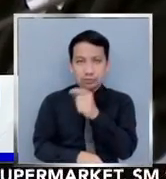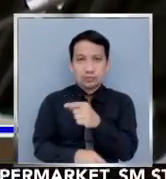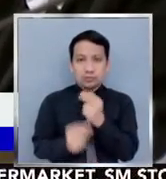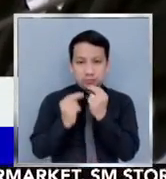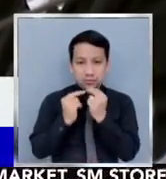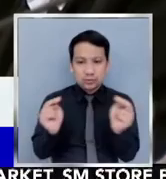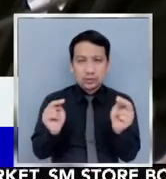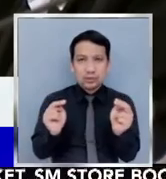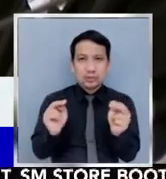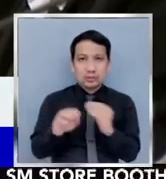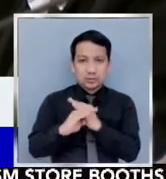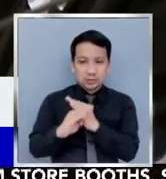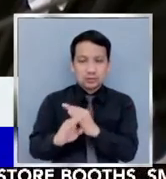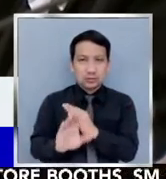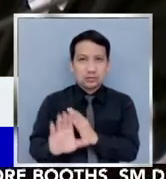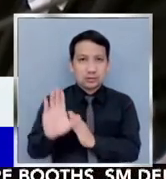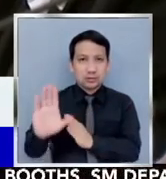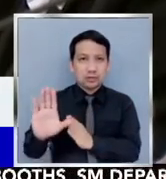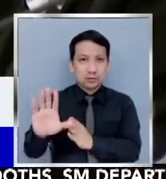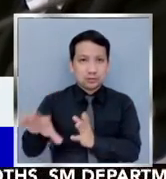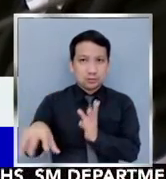protection sa